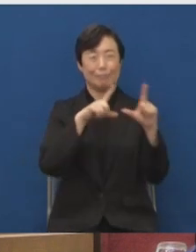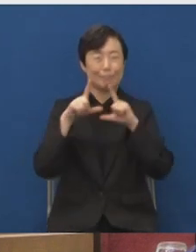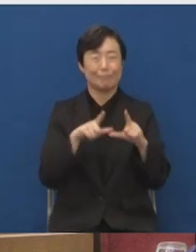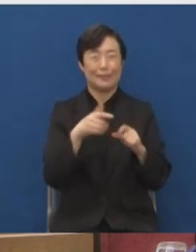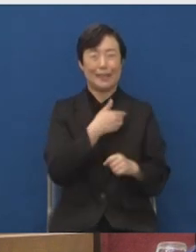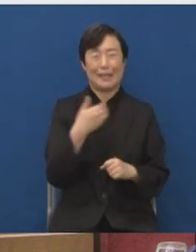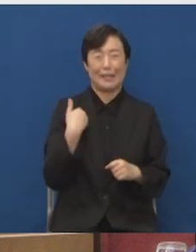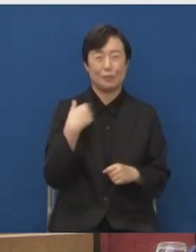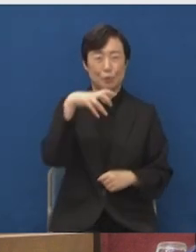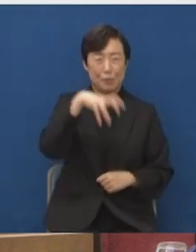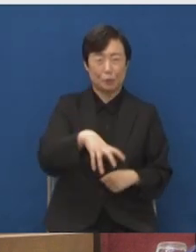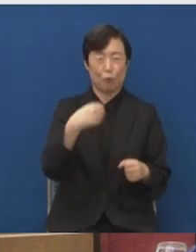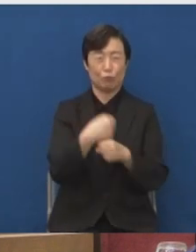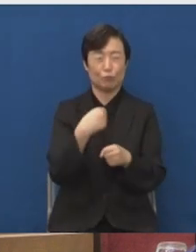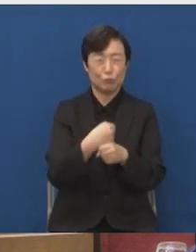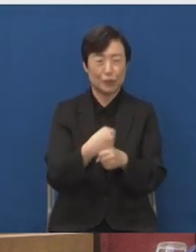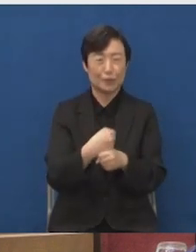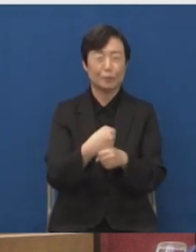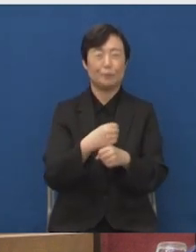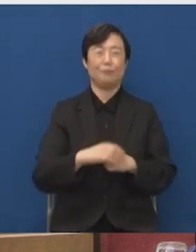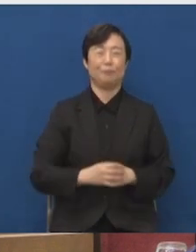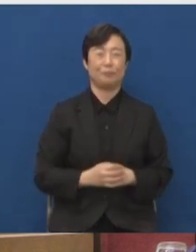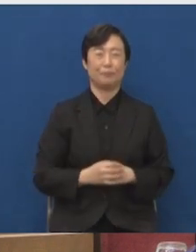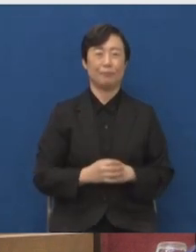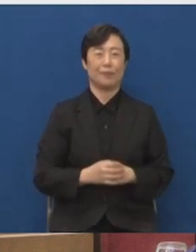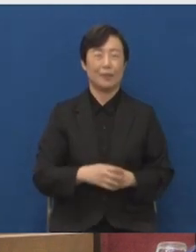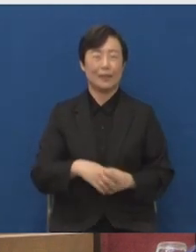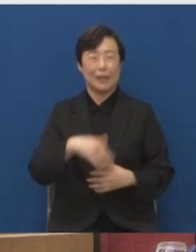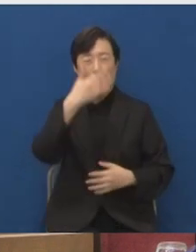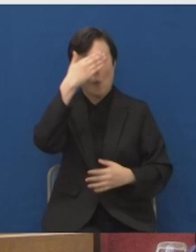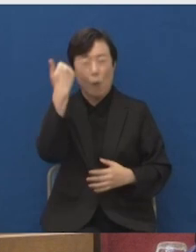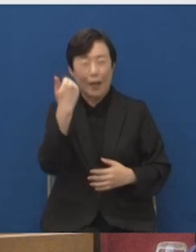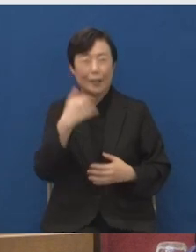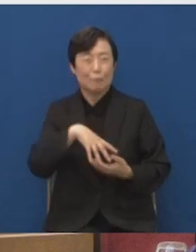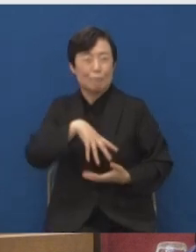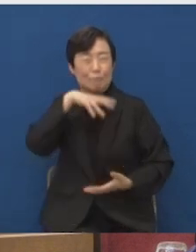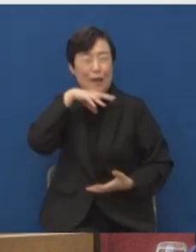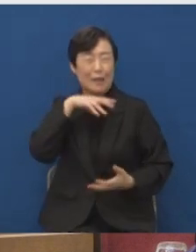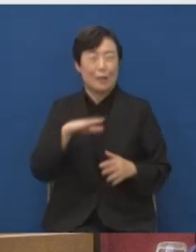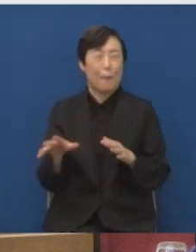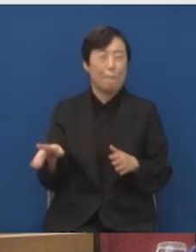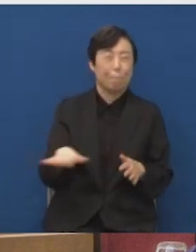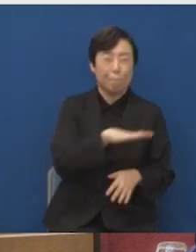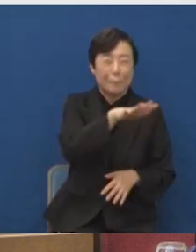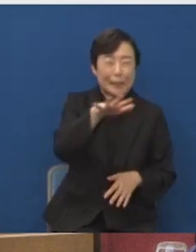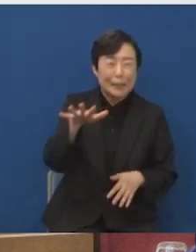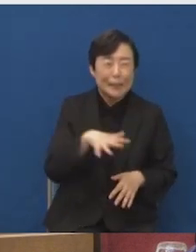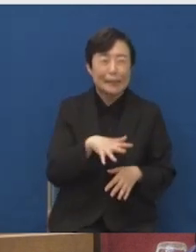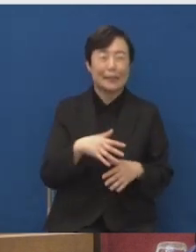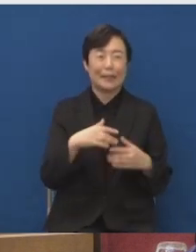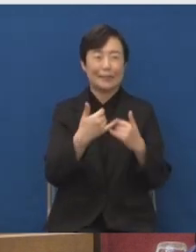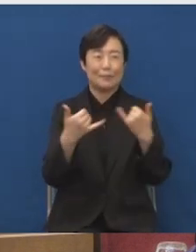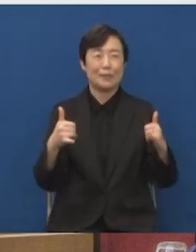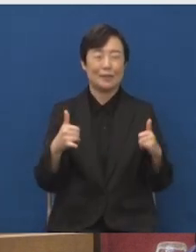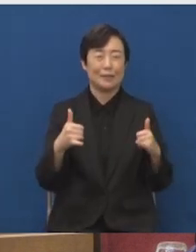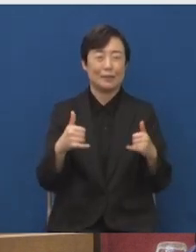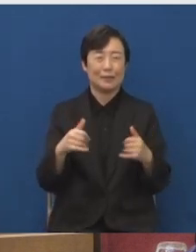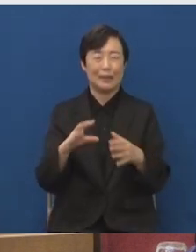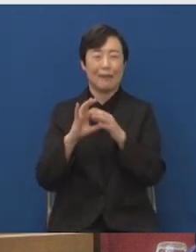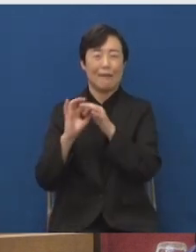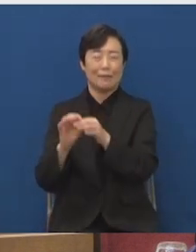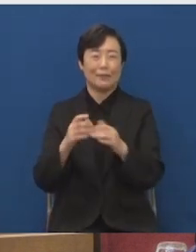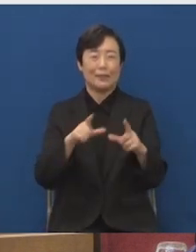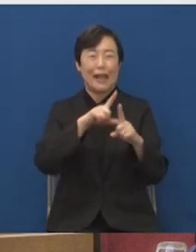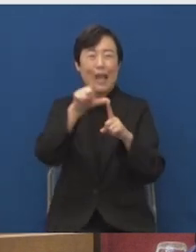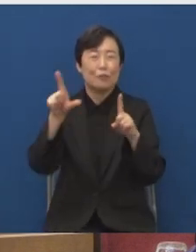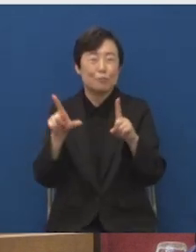そして新しい公共の発想で老若男女、幅広い市民の皆様はもとより各種団体、NPO、民間事業者